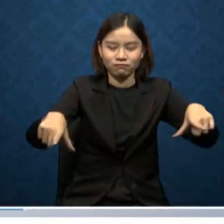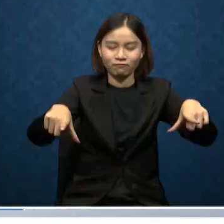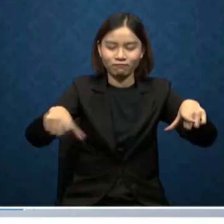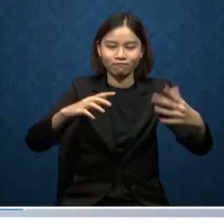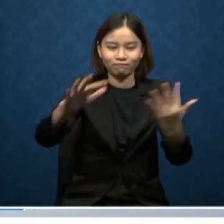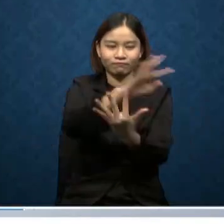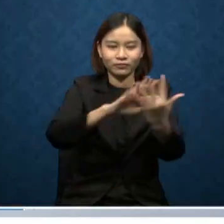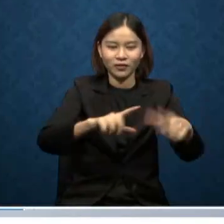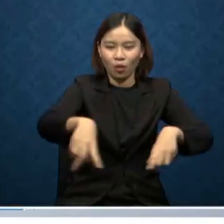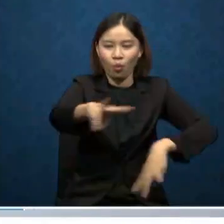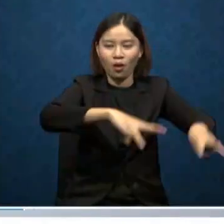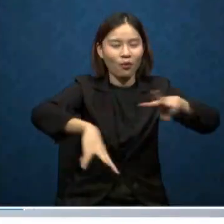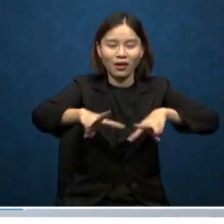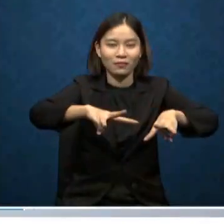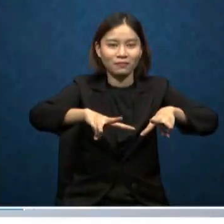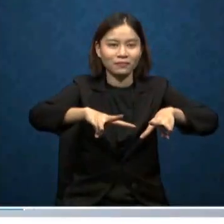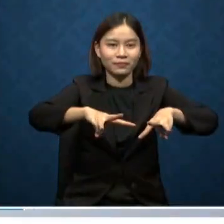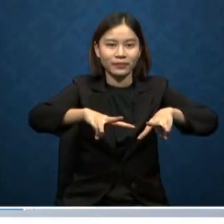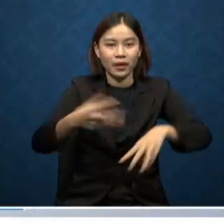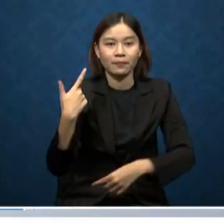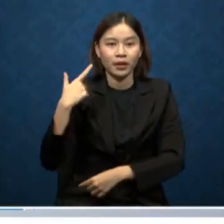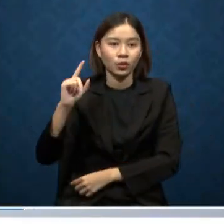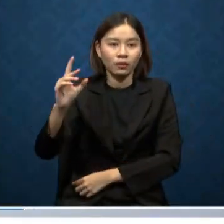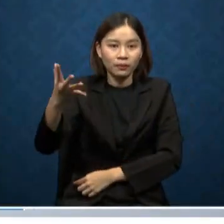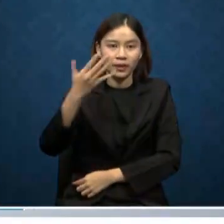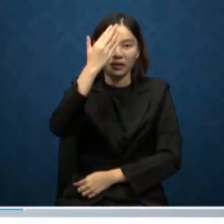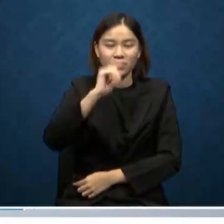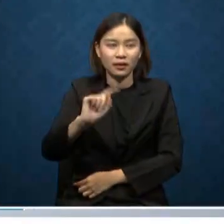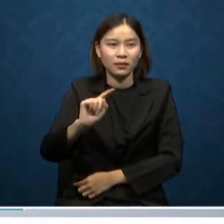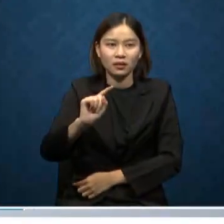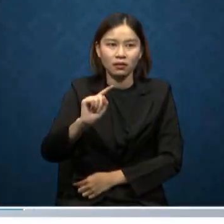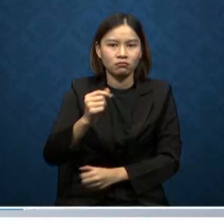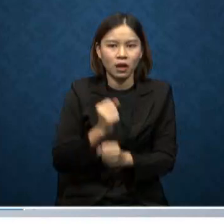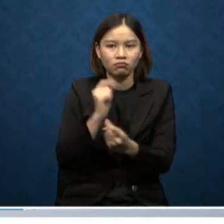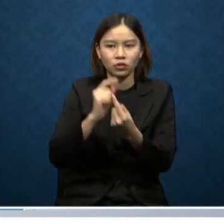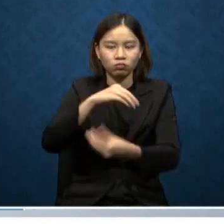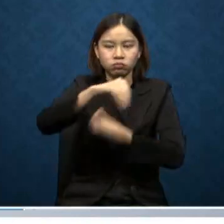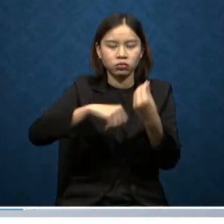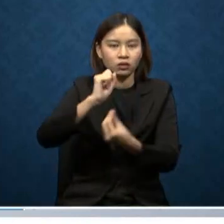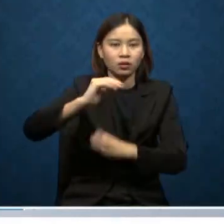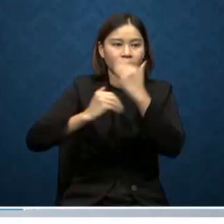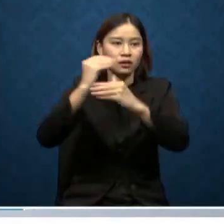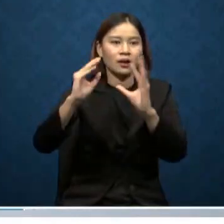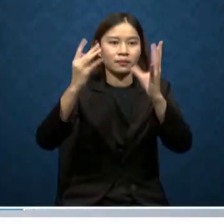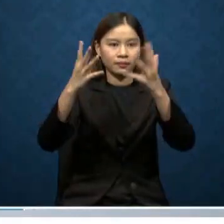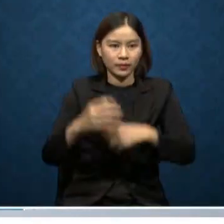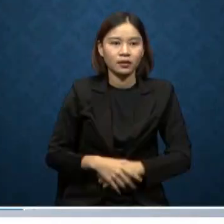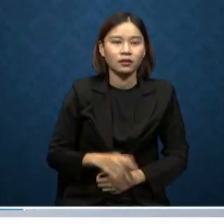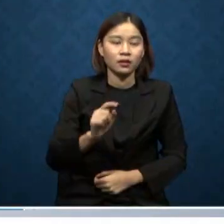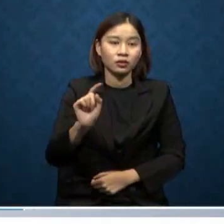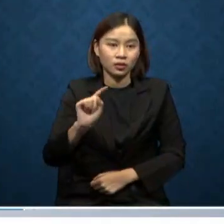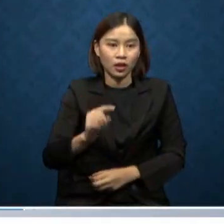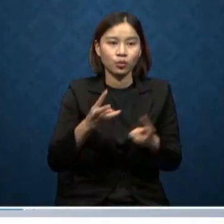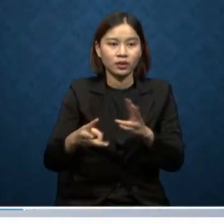ประเทศที่มันหลังร่างเปล่า โดยที่ไม่ได้ใช้ประโย paralysisเพรามไม่เกิดผลผลิทางเซศษรายเฤใน มุมหนึั้มนคือ